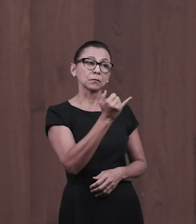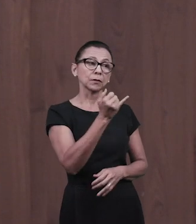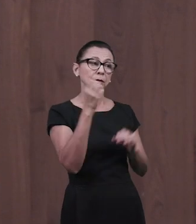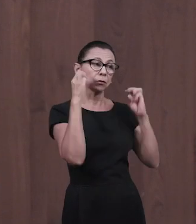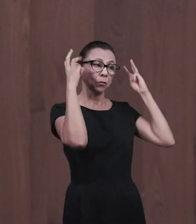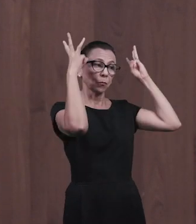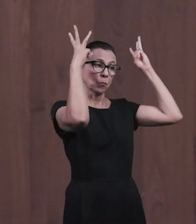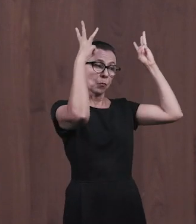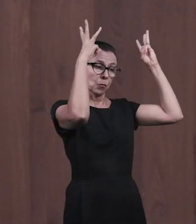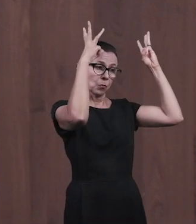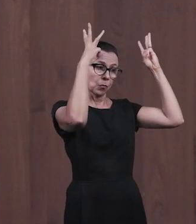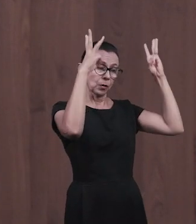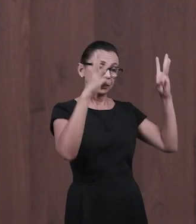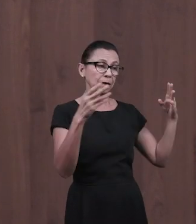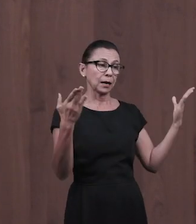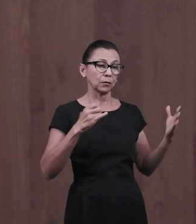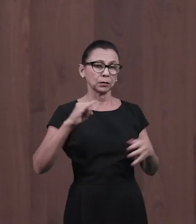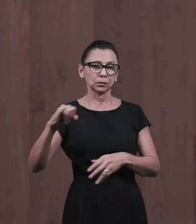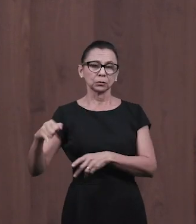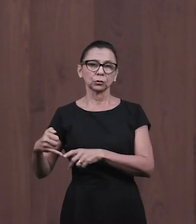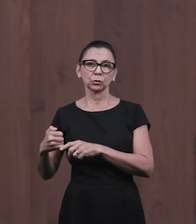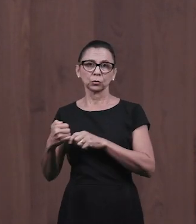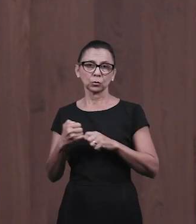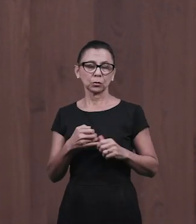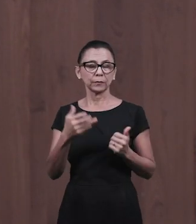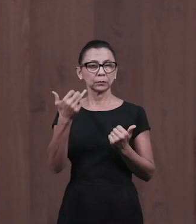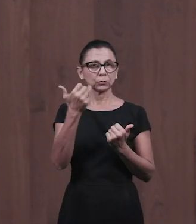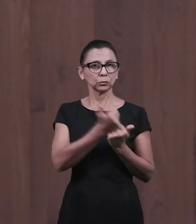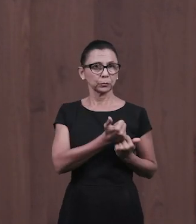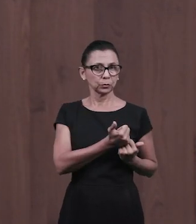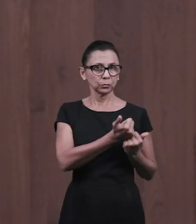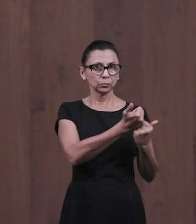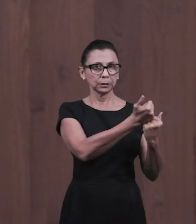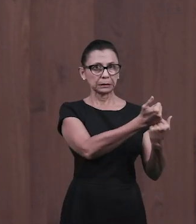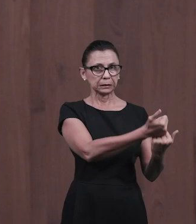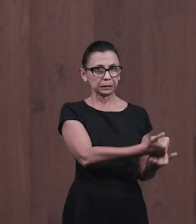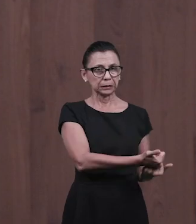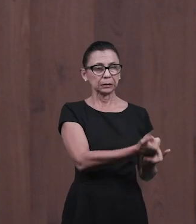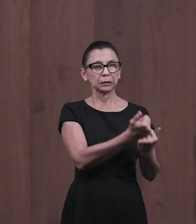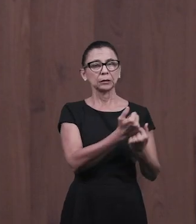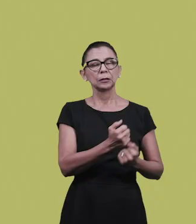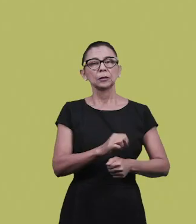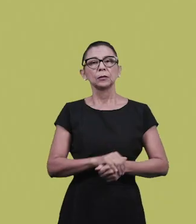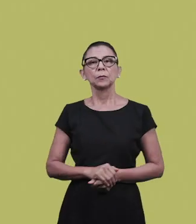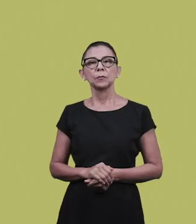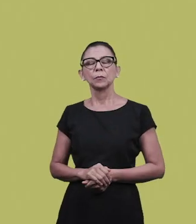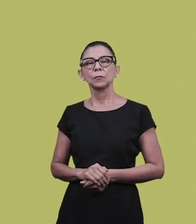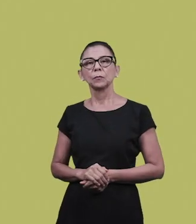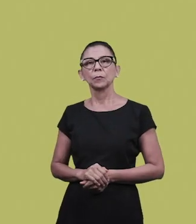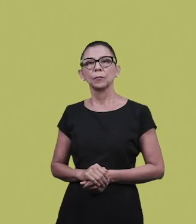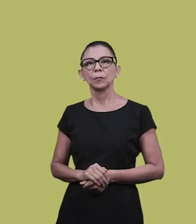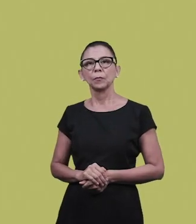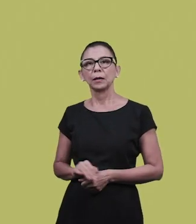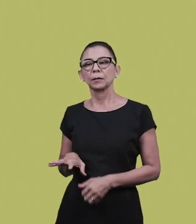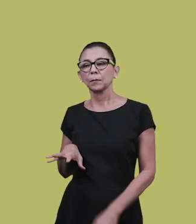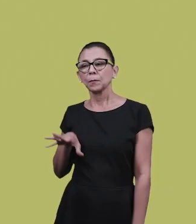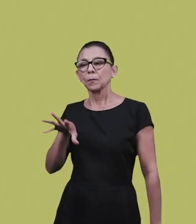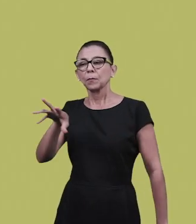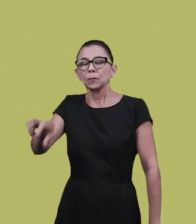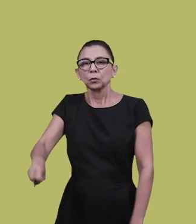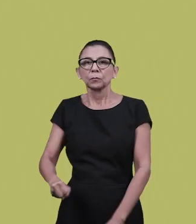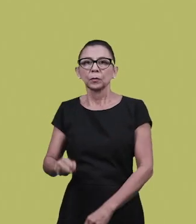Josué allait conduire le peuple dans la conquête de la terre. Et pour conquérir la terre, beaucoup de